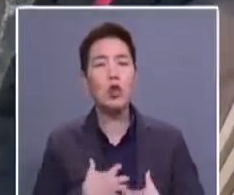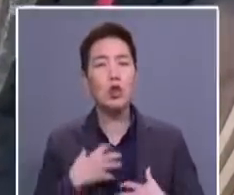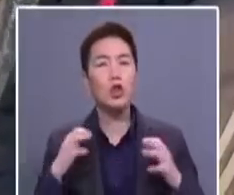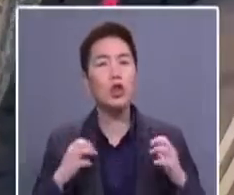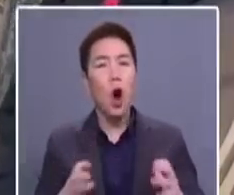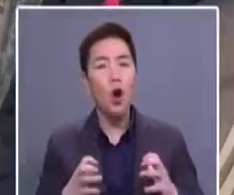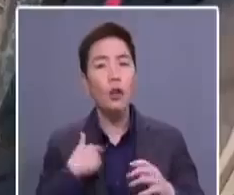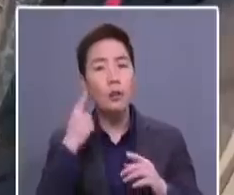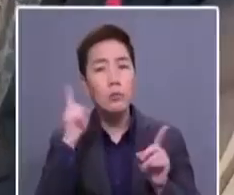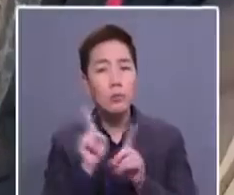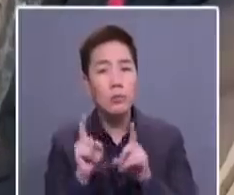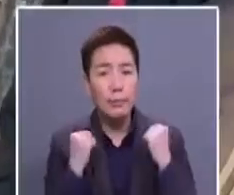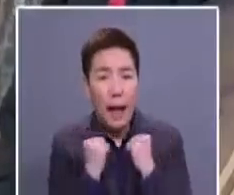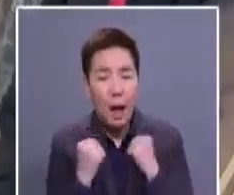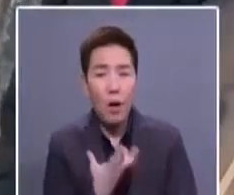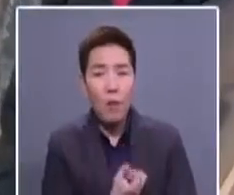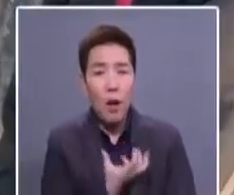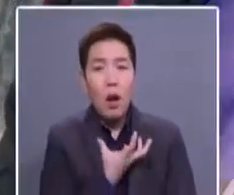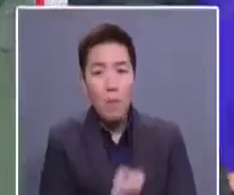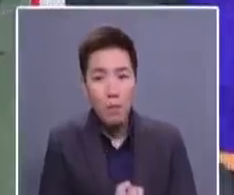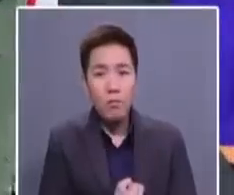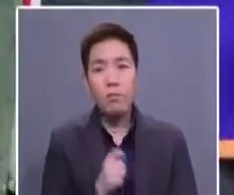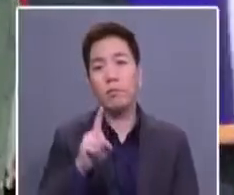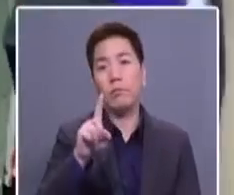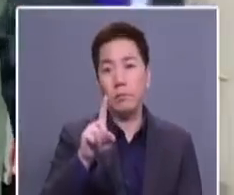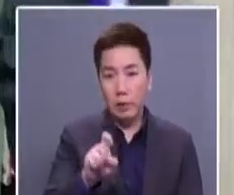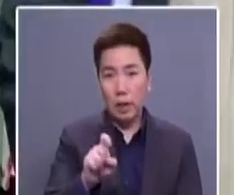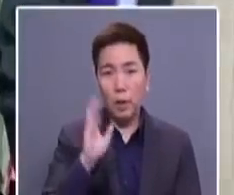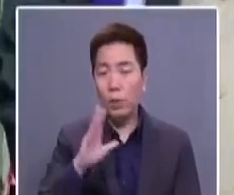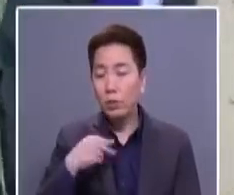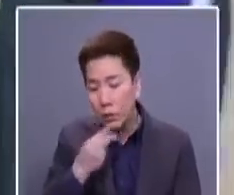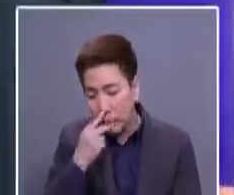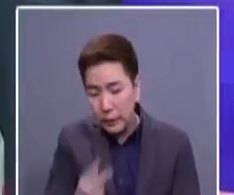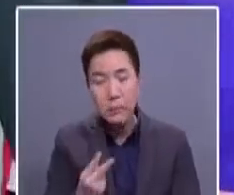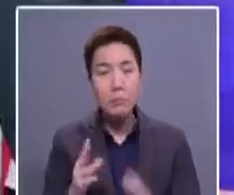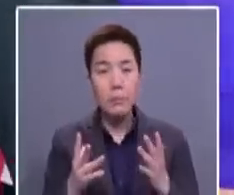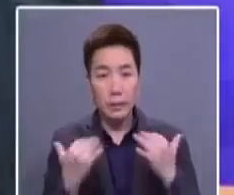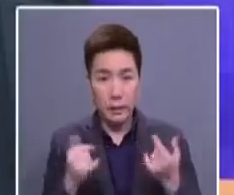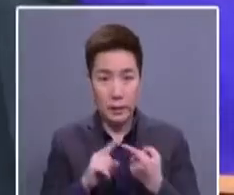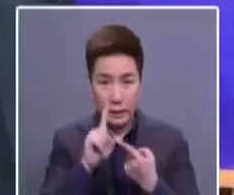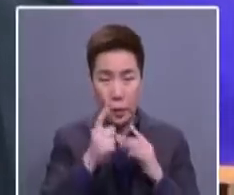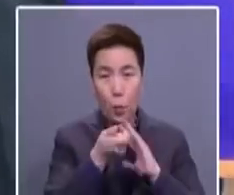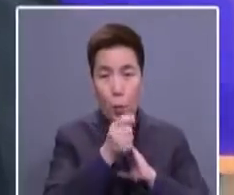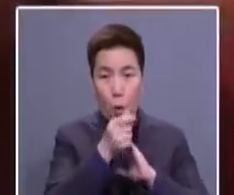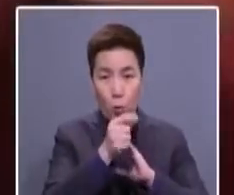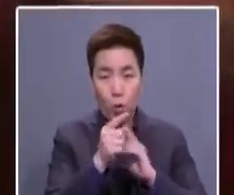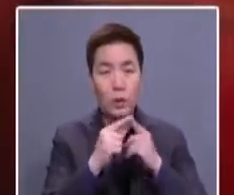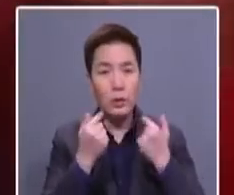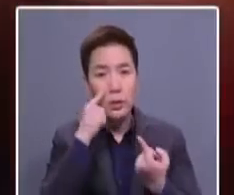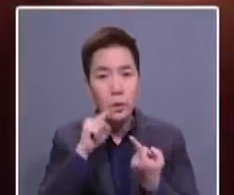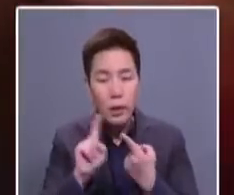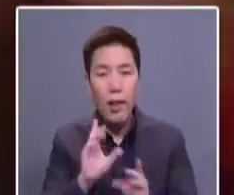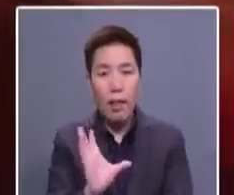ได้นะคะจะอากาศที่มันหนาวเย็นหัวใจอาจจะวายฉับพลันโดยที่ไม่มีใครเห็นนะคะส่วนที่อุดรธานีอันนี้เป็น